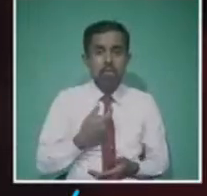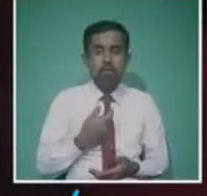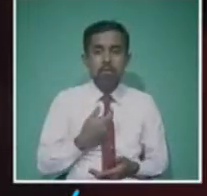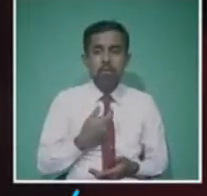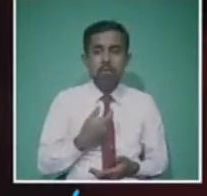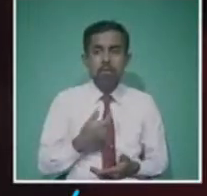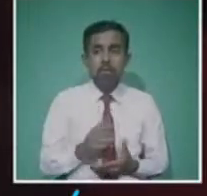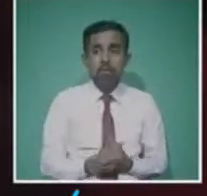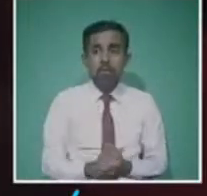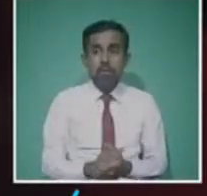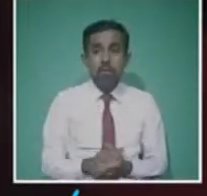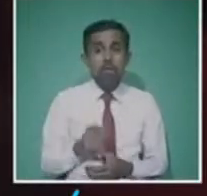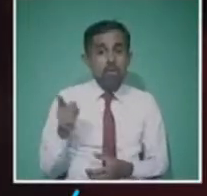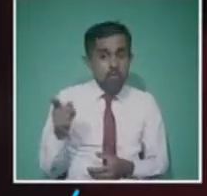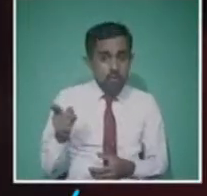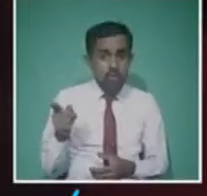නිසා